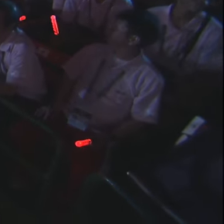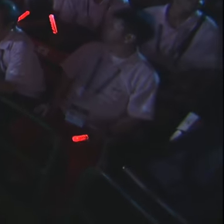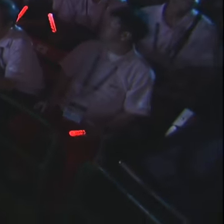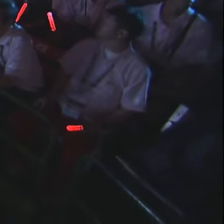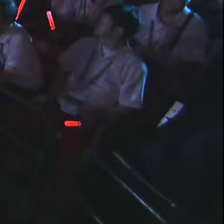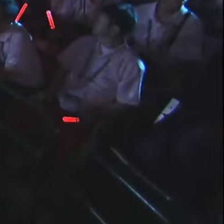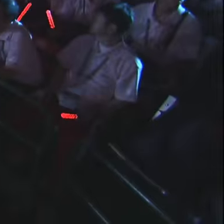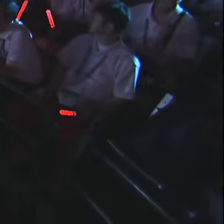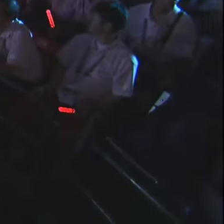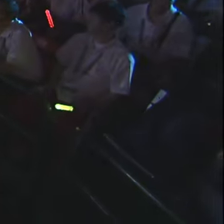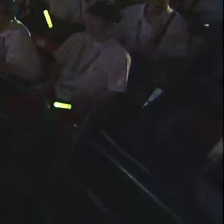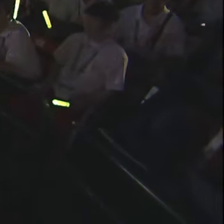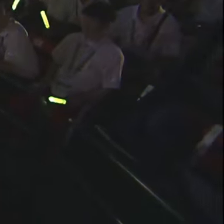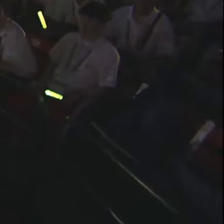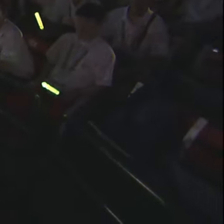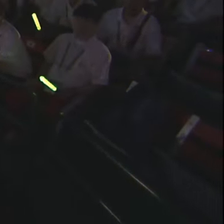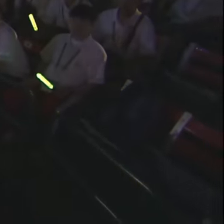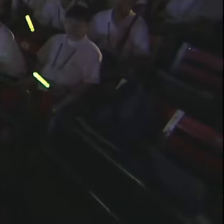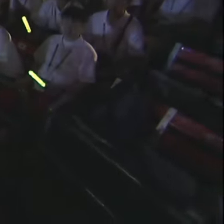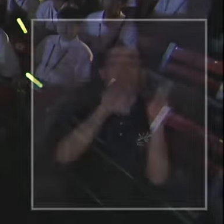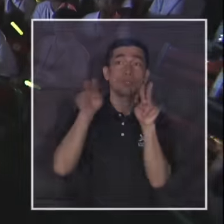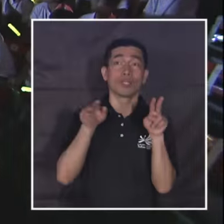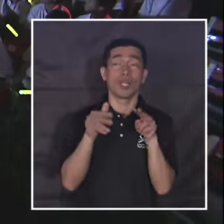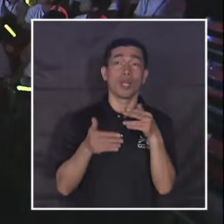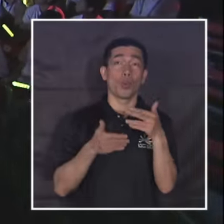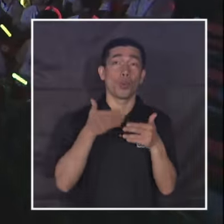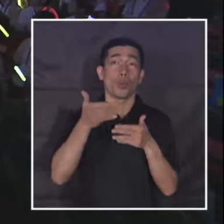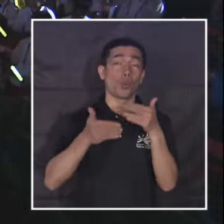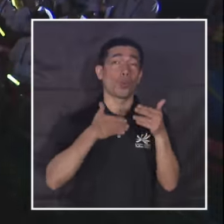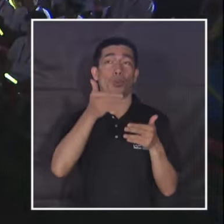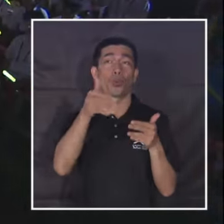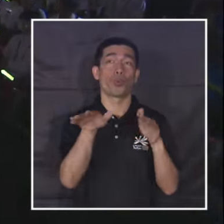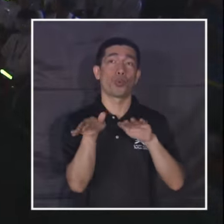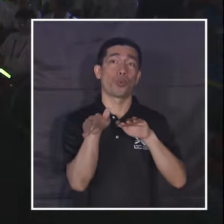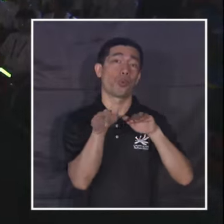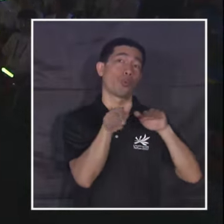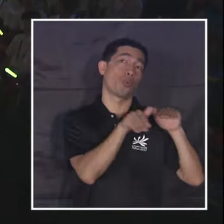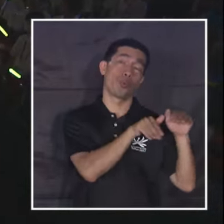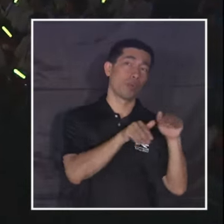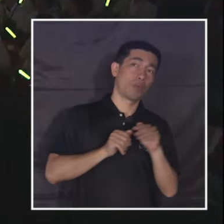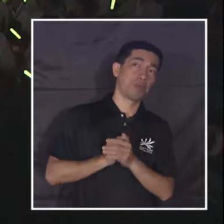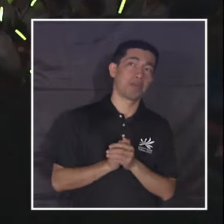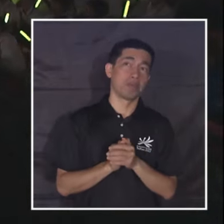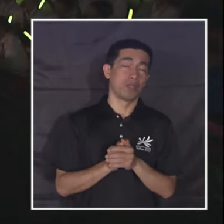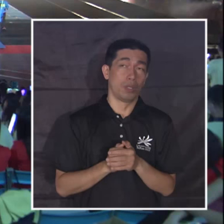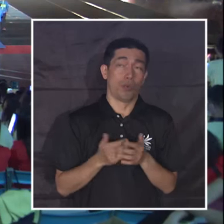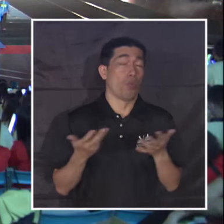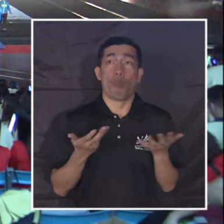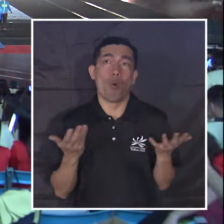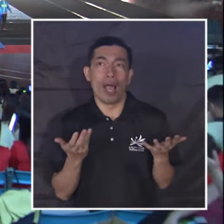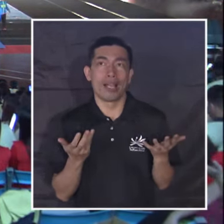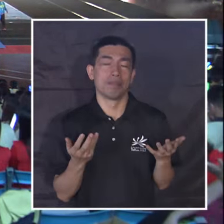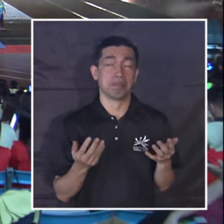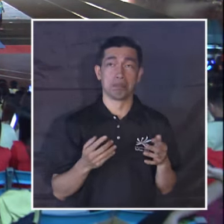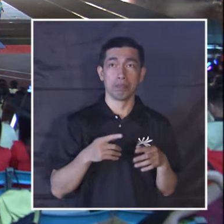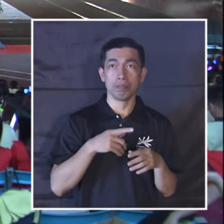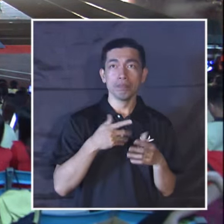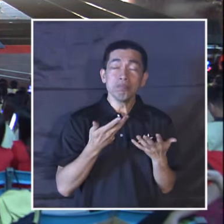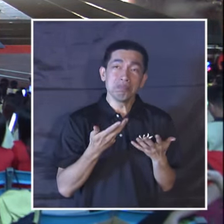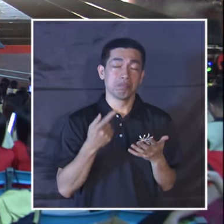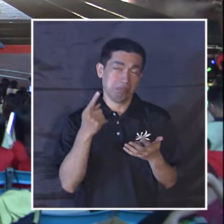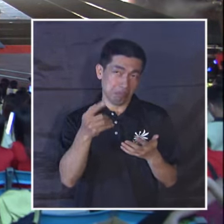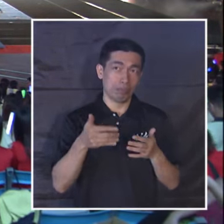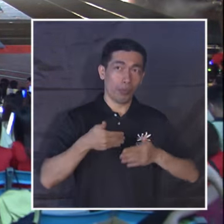现在看到我们的场中慢慢退场的这个画面呢，就表示我们精彩的节目也即将展